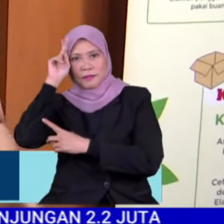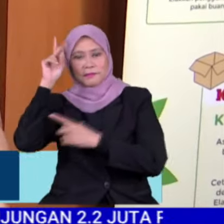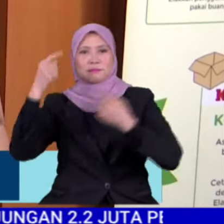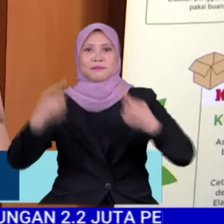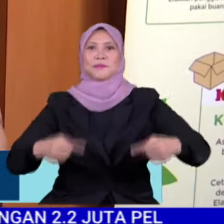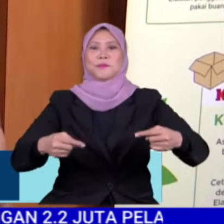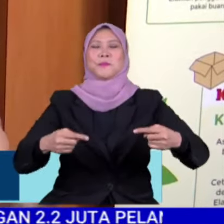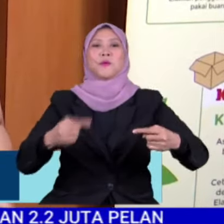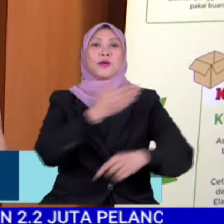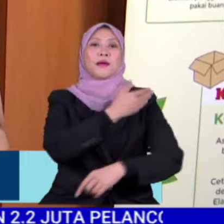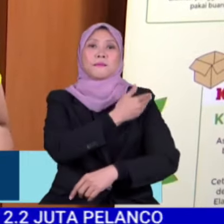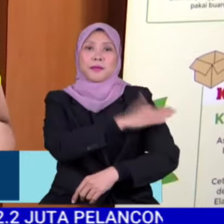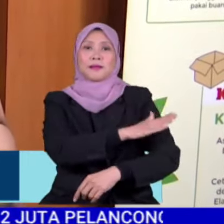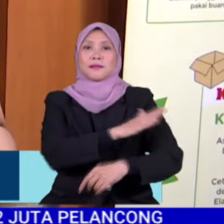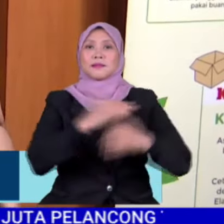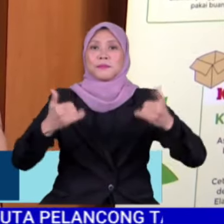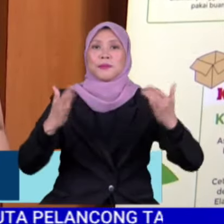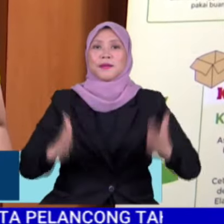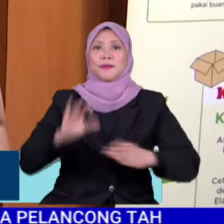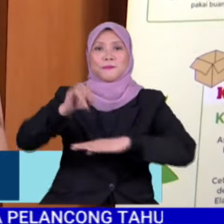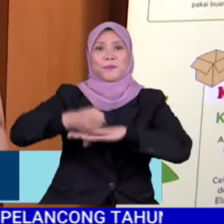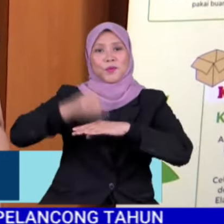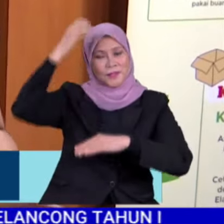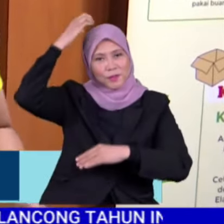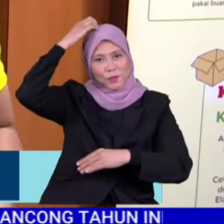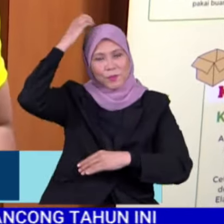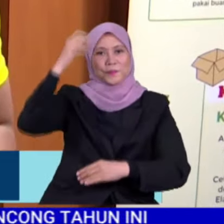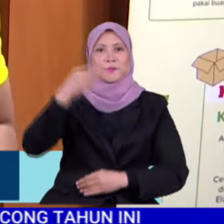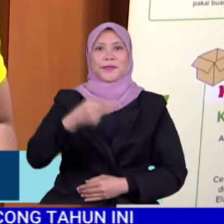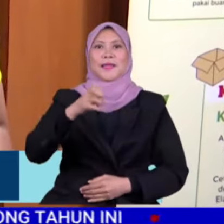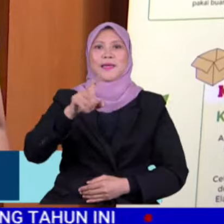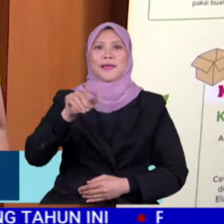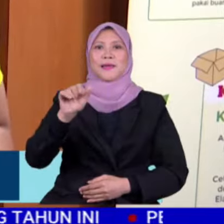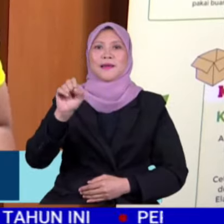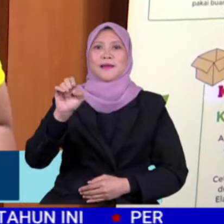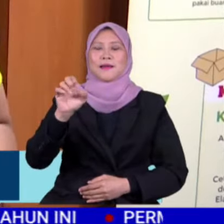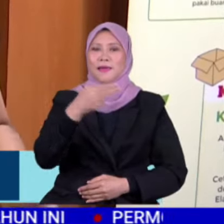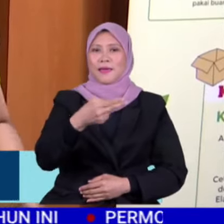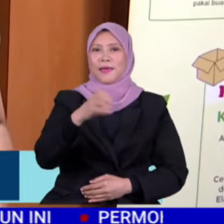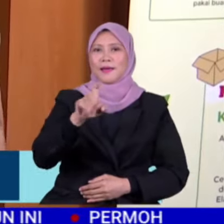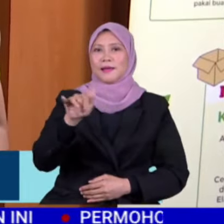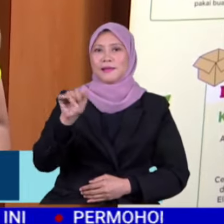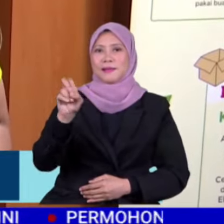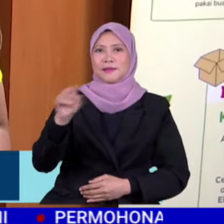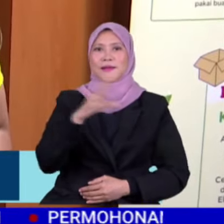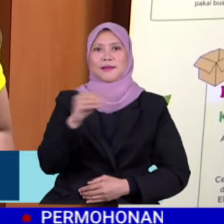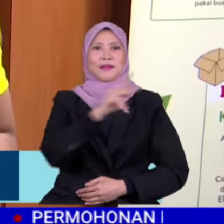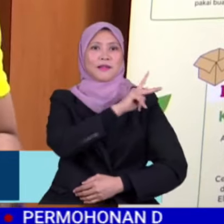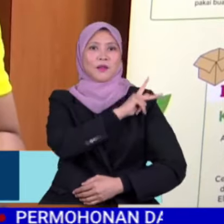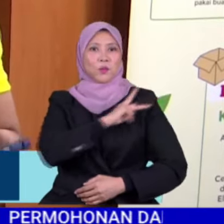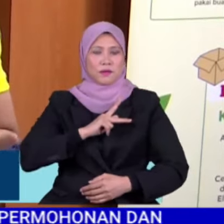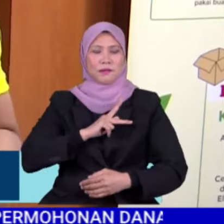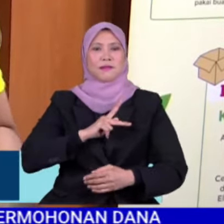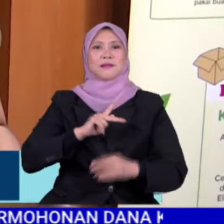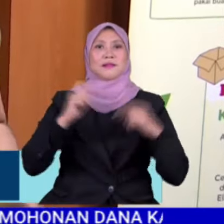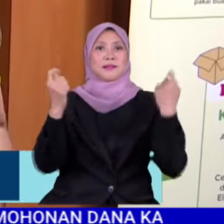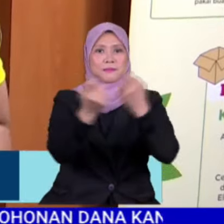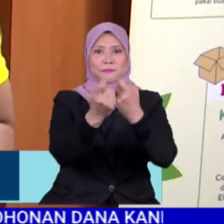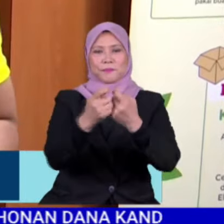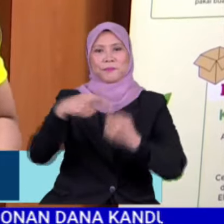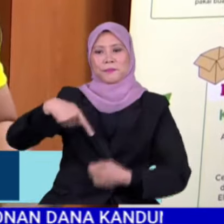kepada bekas pemain import Selangor iaitu Harrison Carrion dan ketua pasukan mereka Paulo